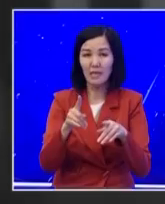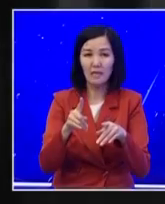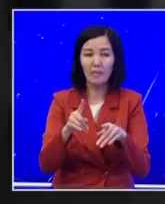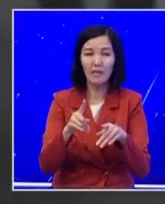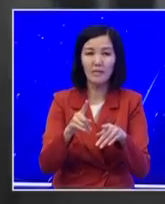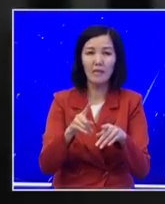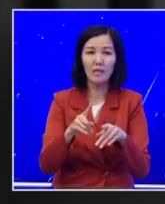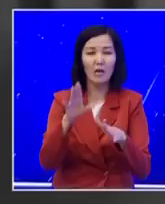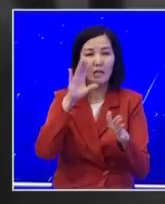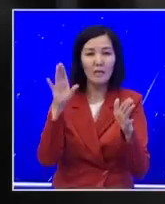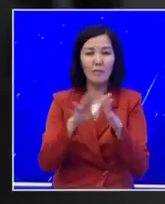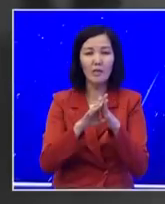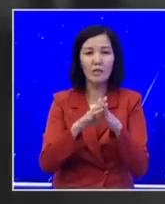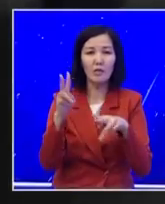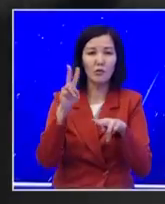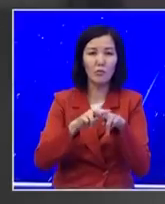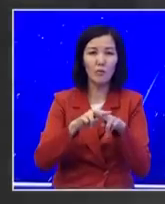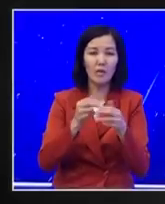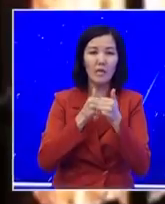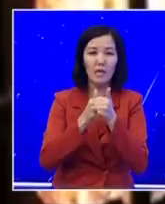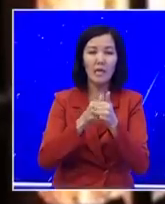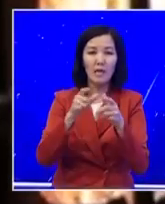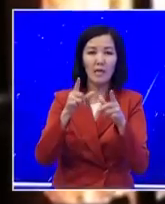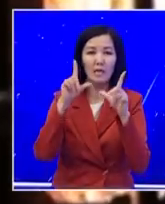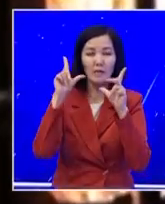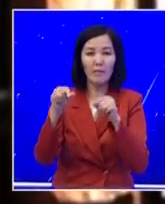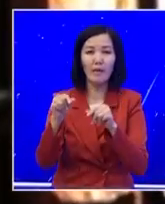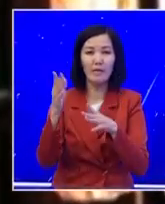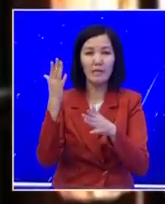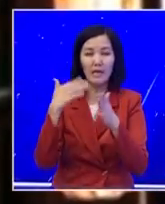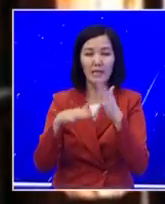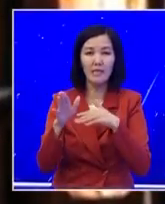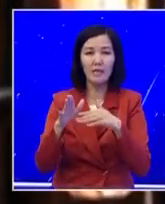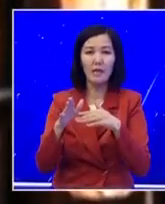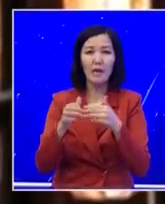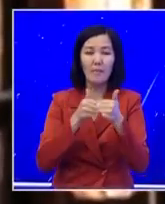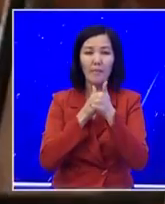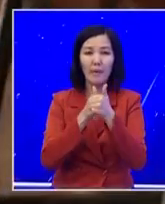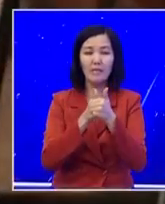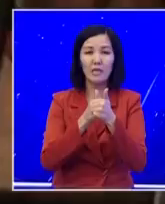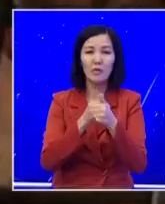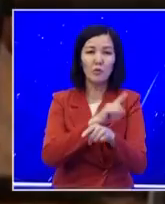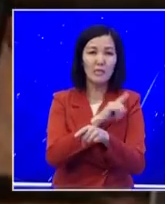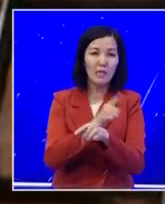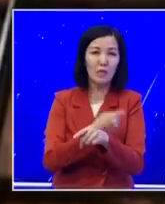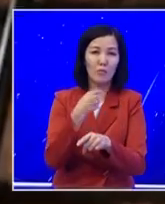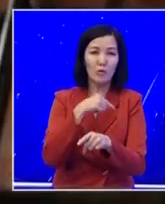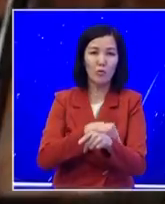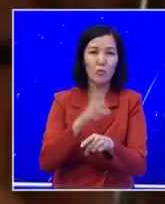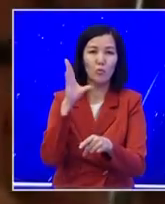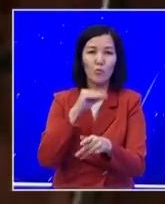Неподчинение власти по закону грозило тюрьмой или депортацией. И Балабека Байнасирова заключили под стражу. Однако сильному духом человеку